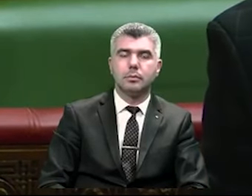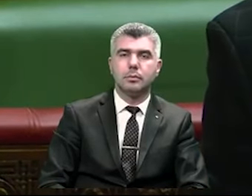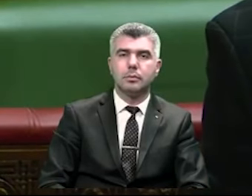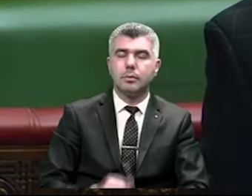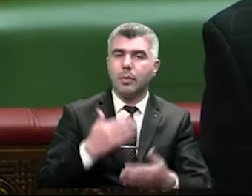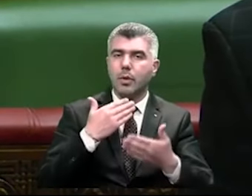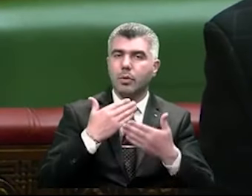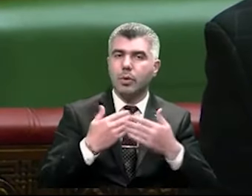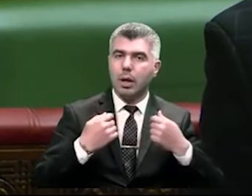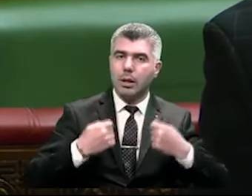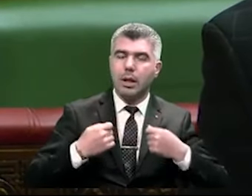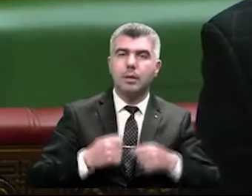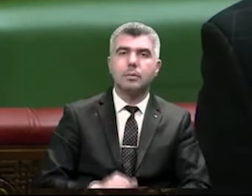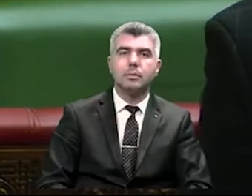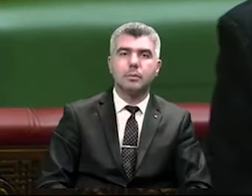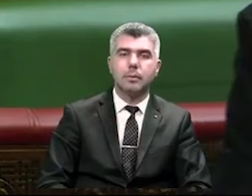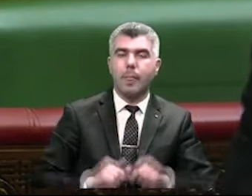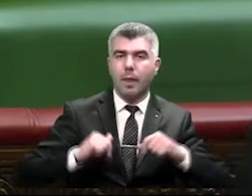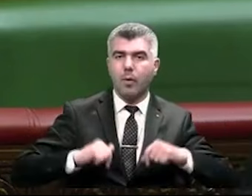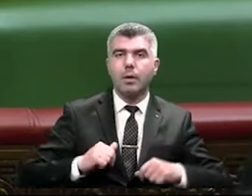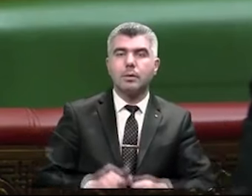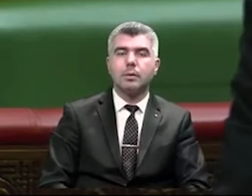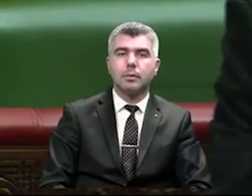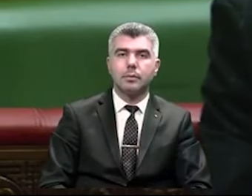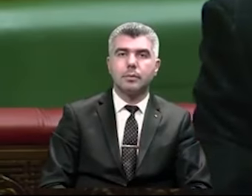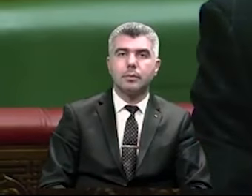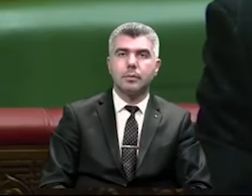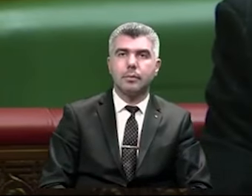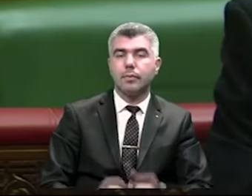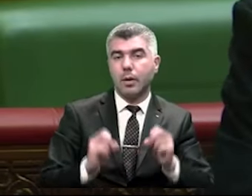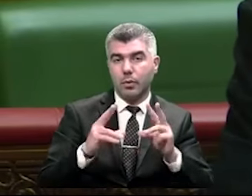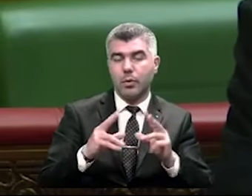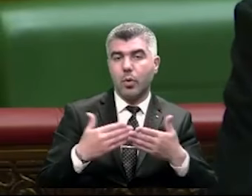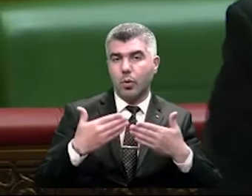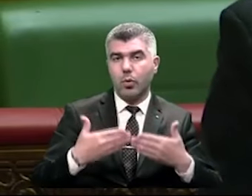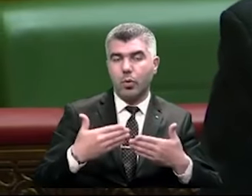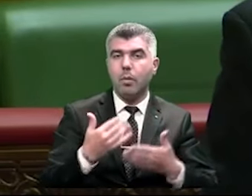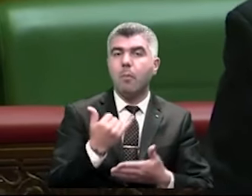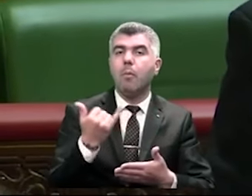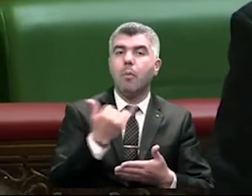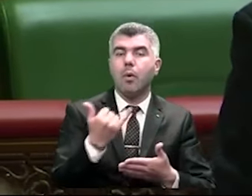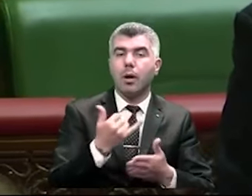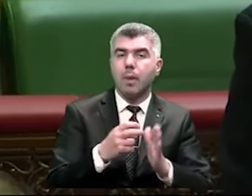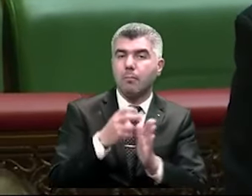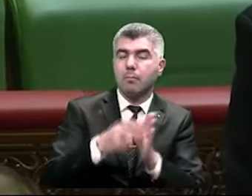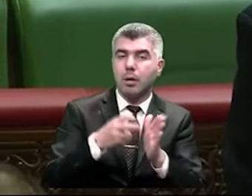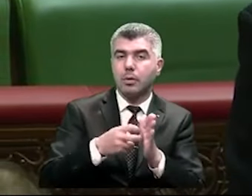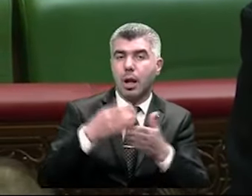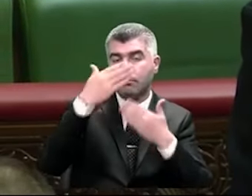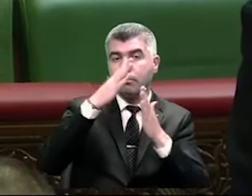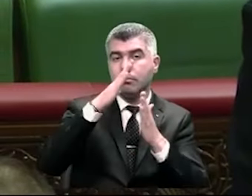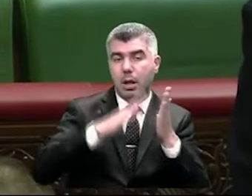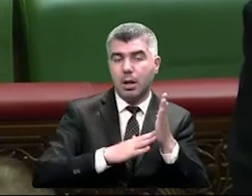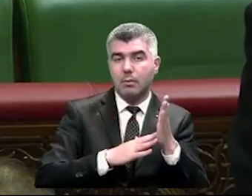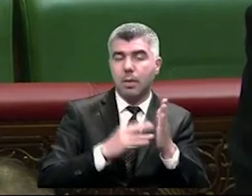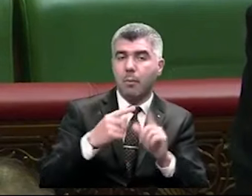شكرا السيد الرئيس المحترم السيد الوزير المحترم لا يخفى على احد اليوم اهميه النقل السككي بالمملكه وذلك